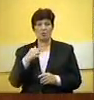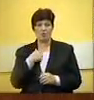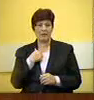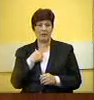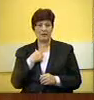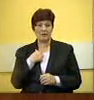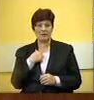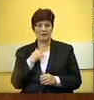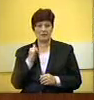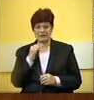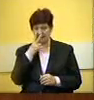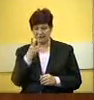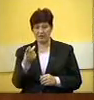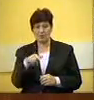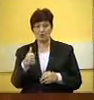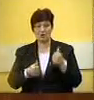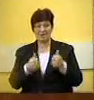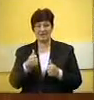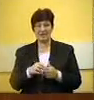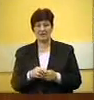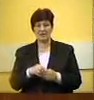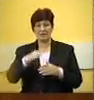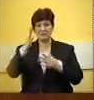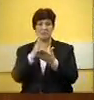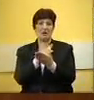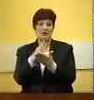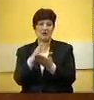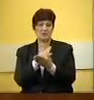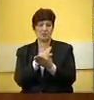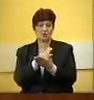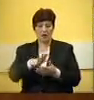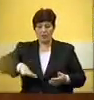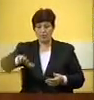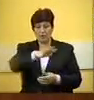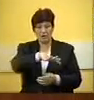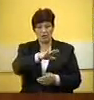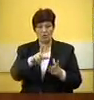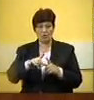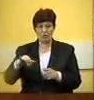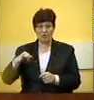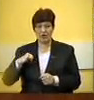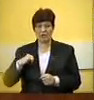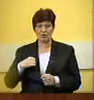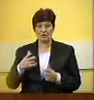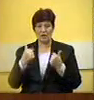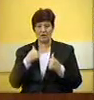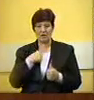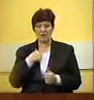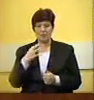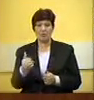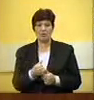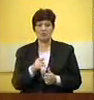meni, jeste, vidim da iz tog kriterijuma se vidi da je to jasna raspodela po regionu u Vojvodini. Ali ja bih